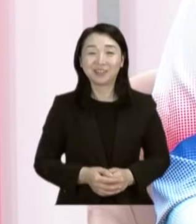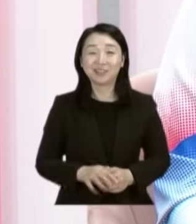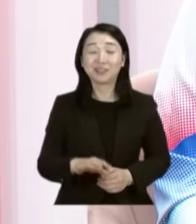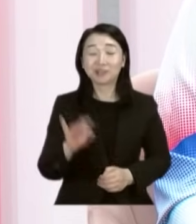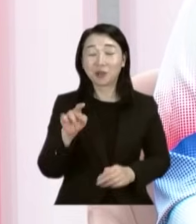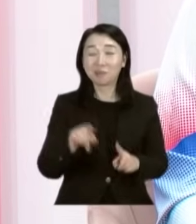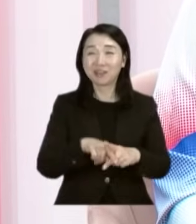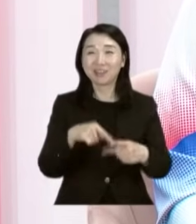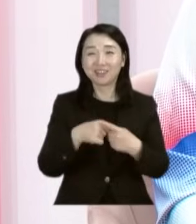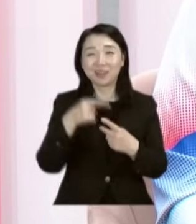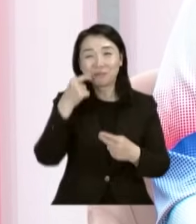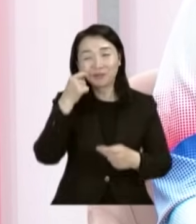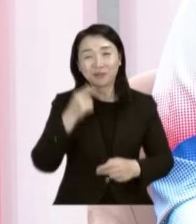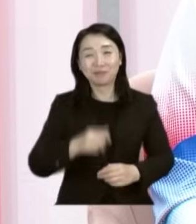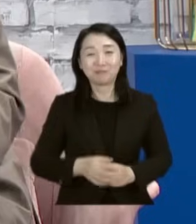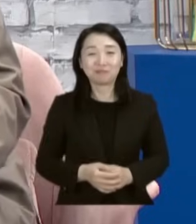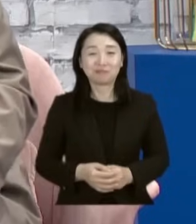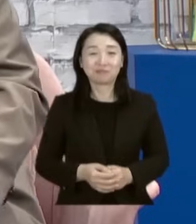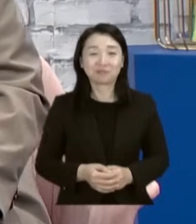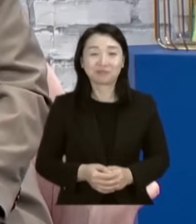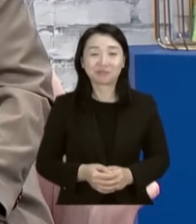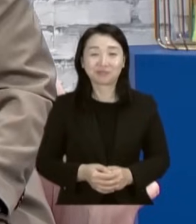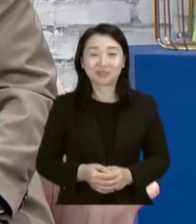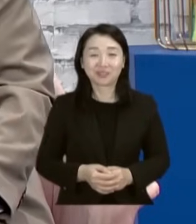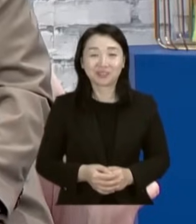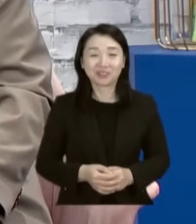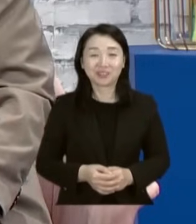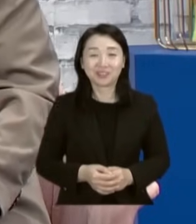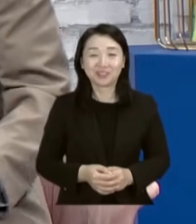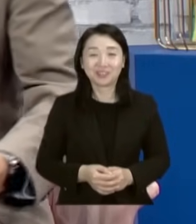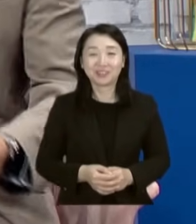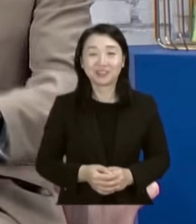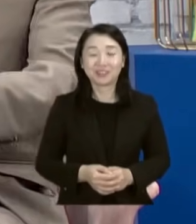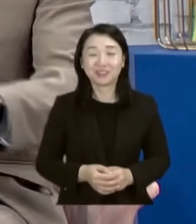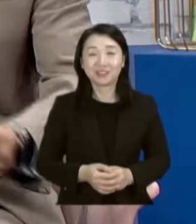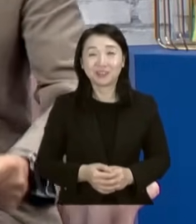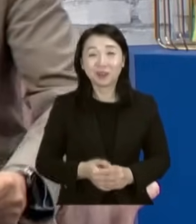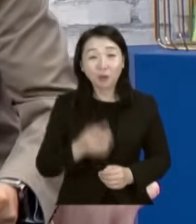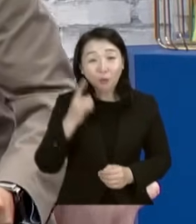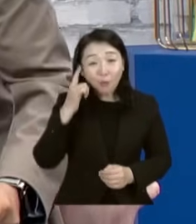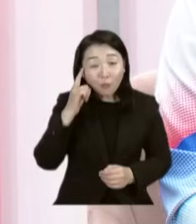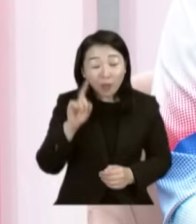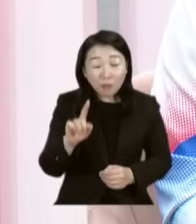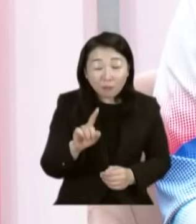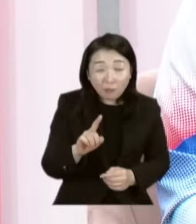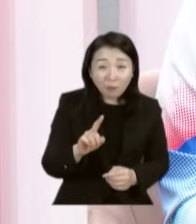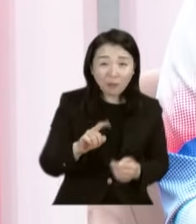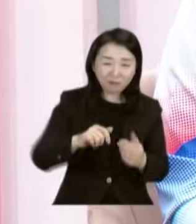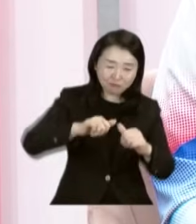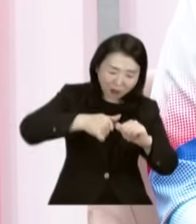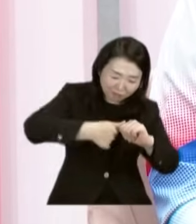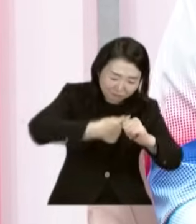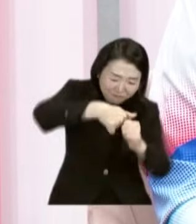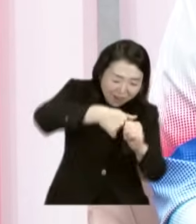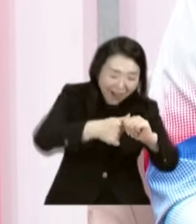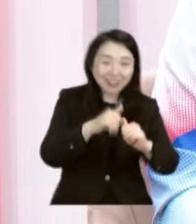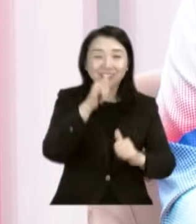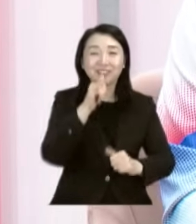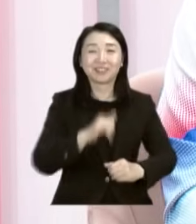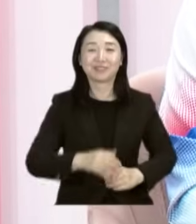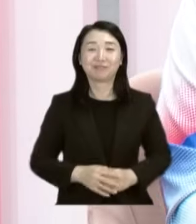그 네 아 다들 쉬 쉬러 왔나 누워가지고 막 되더라고요 누워서